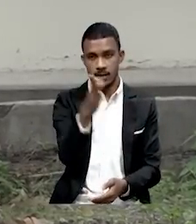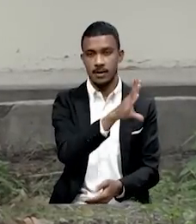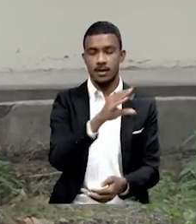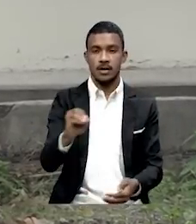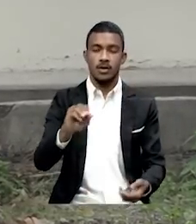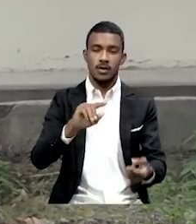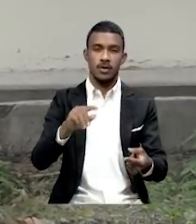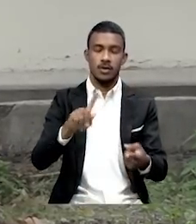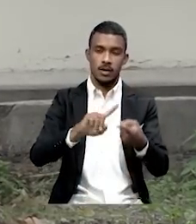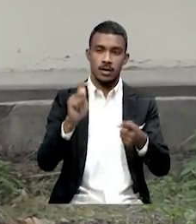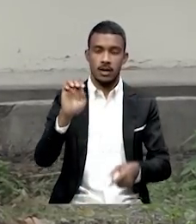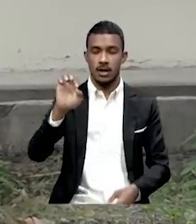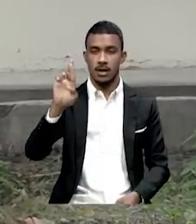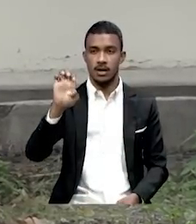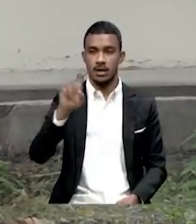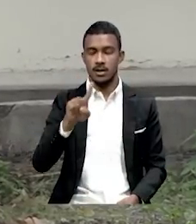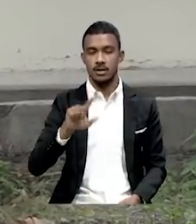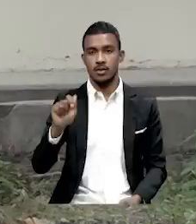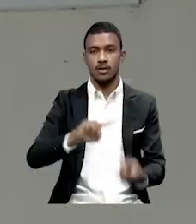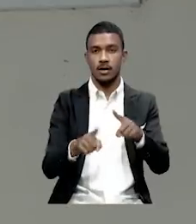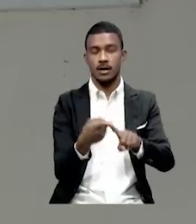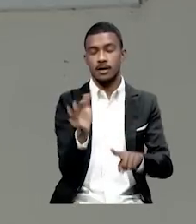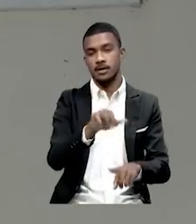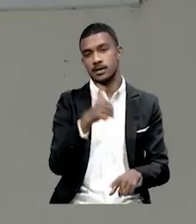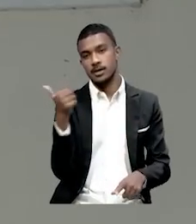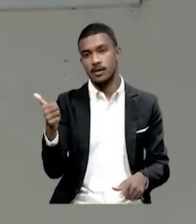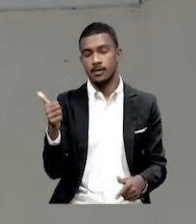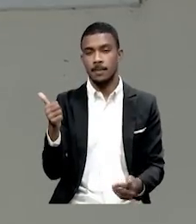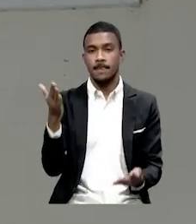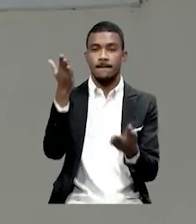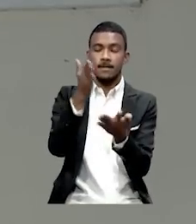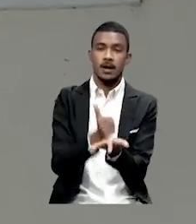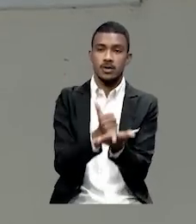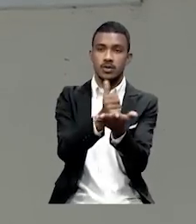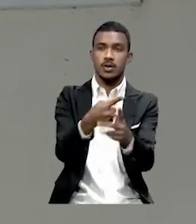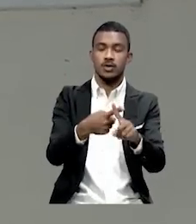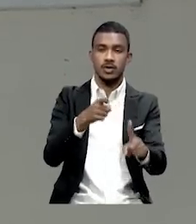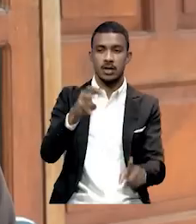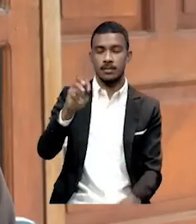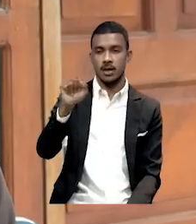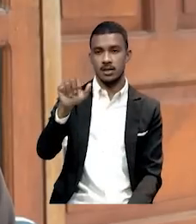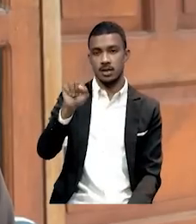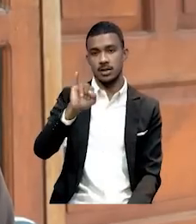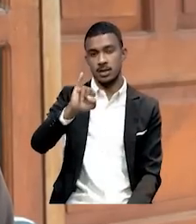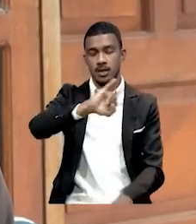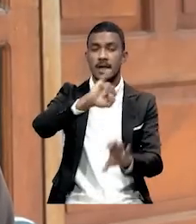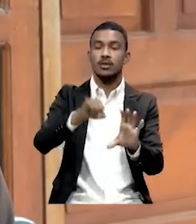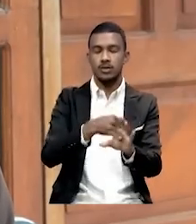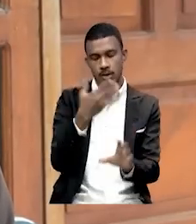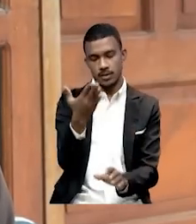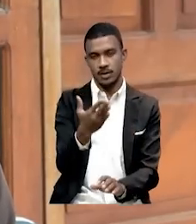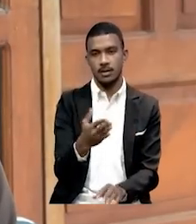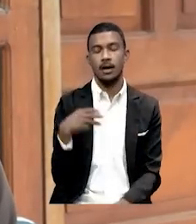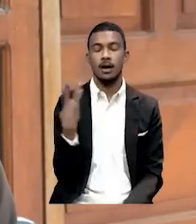Sirsilu. Balon kehetang ona apoyu husi Ministeri Solidaridad Sosial Inklusaun ini.